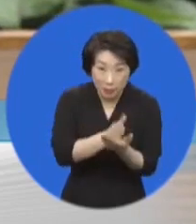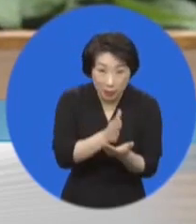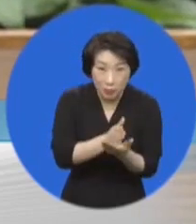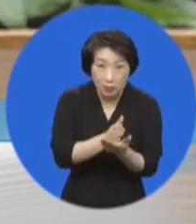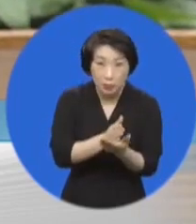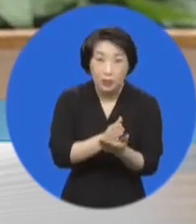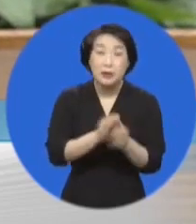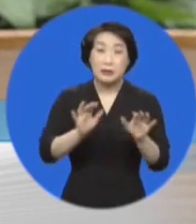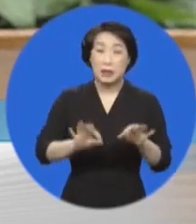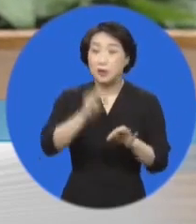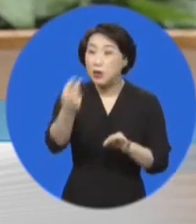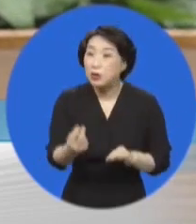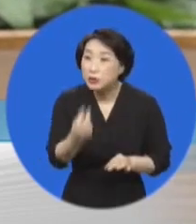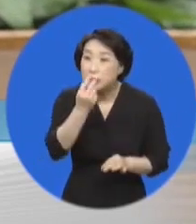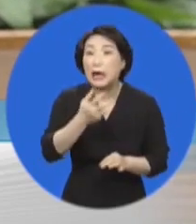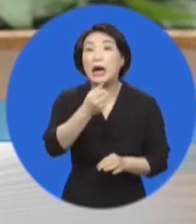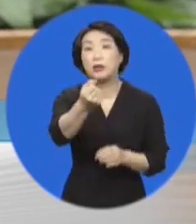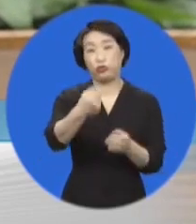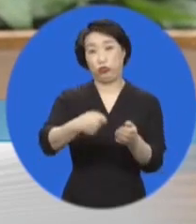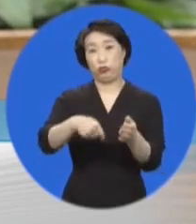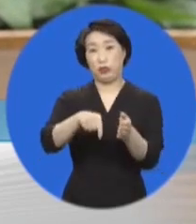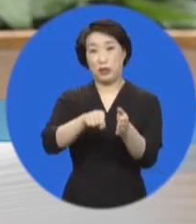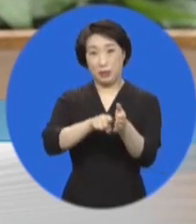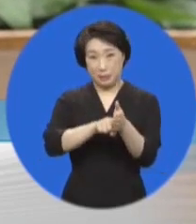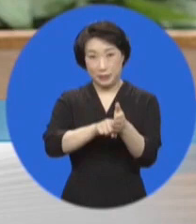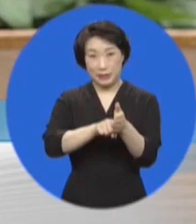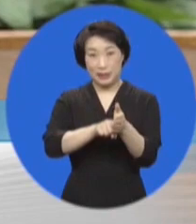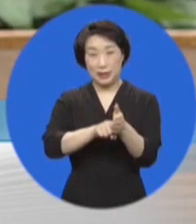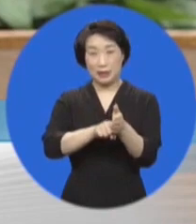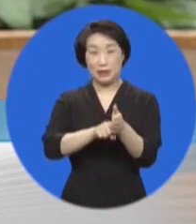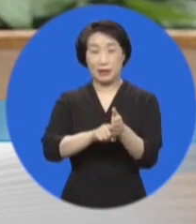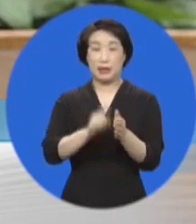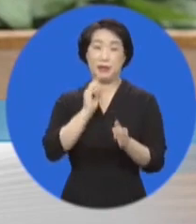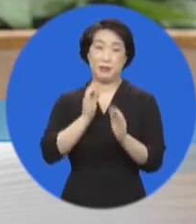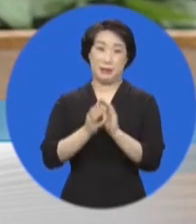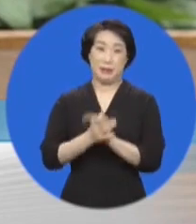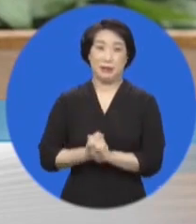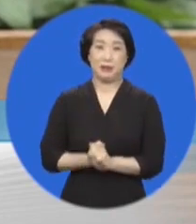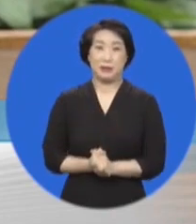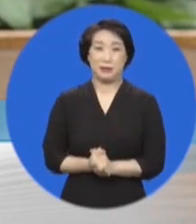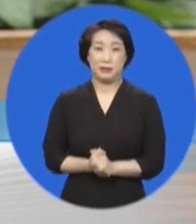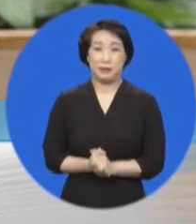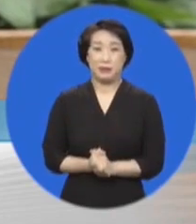않고 영생을 얻게 하려 하심이니라.